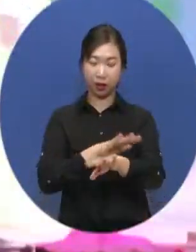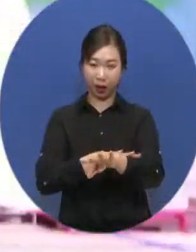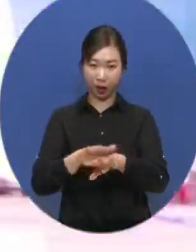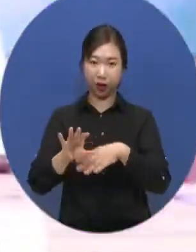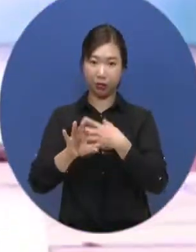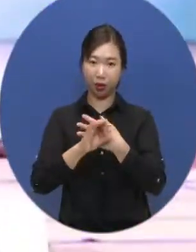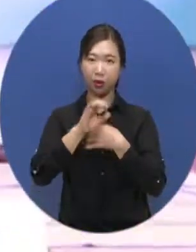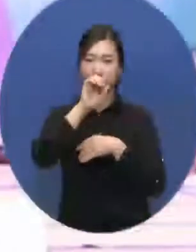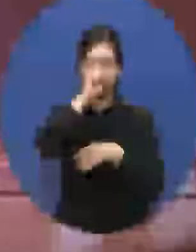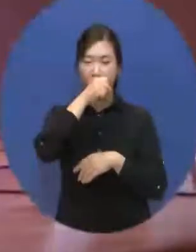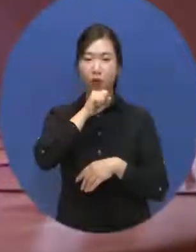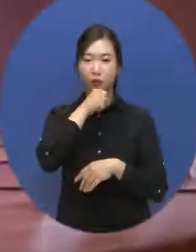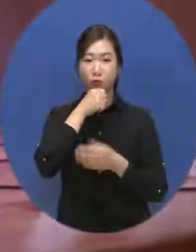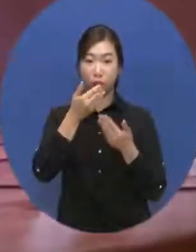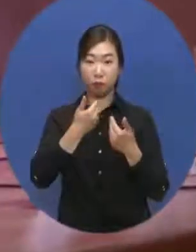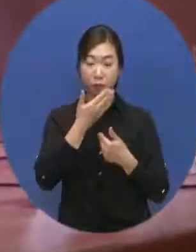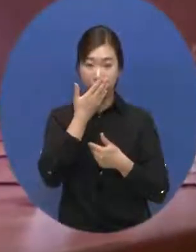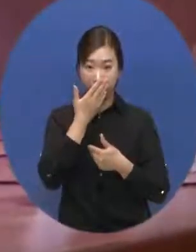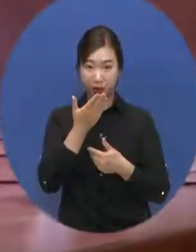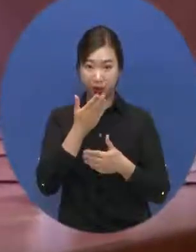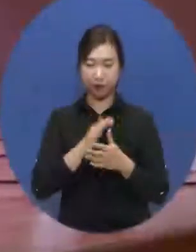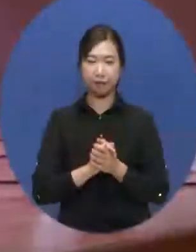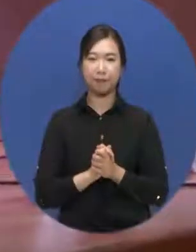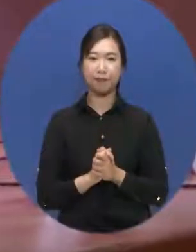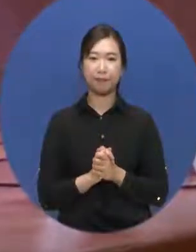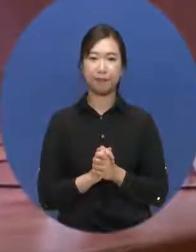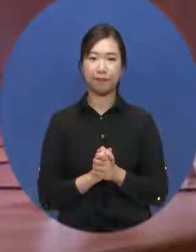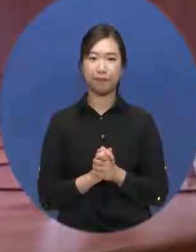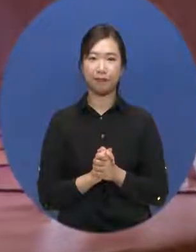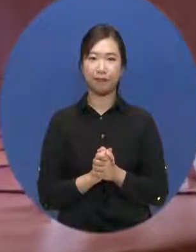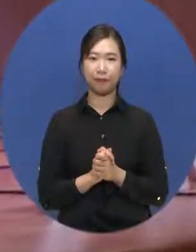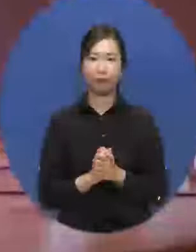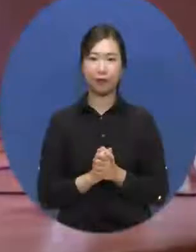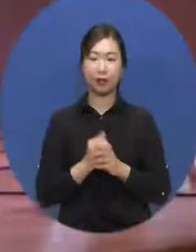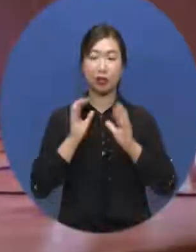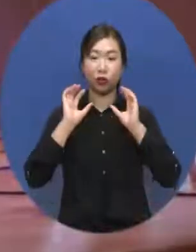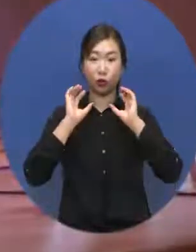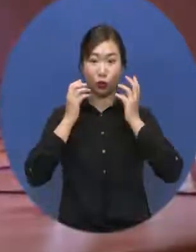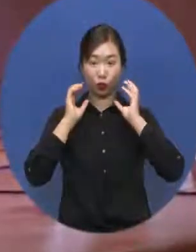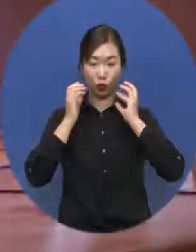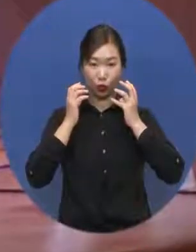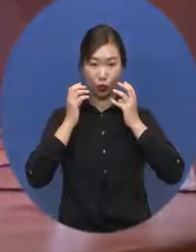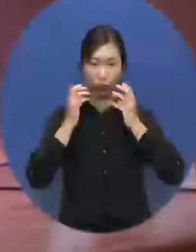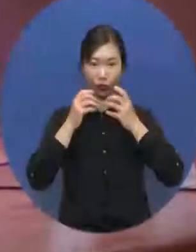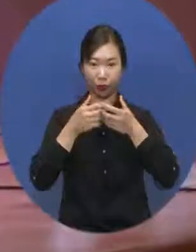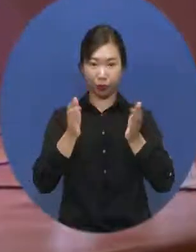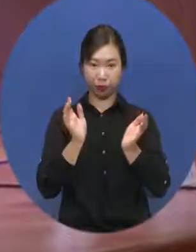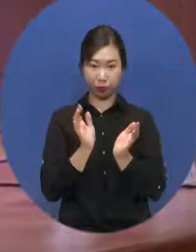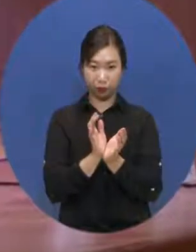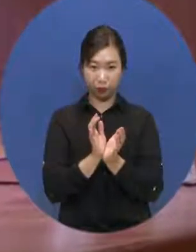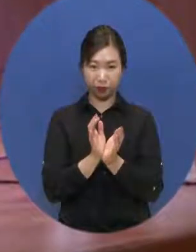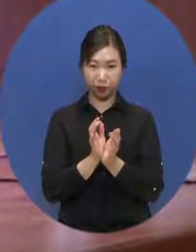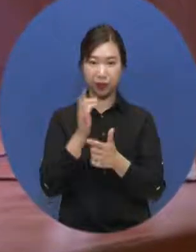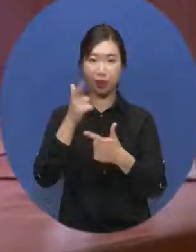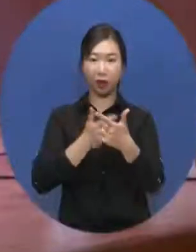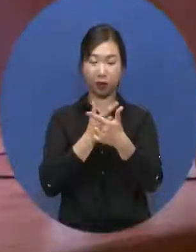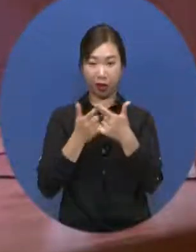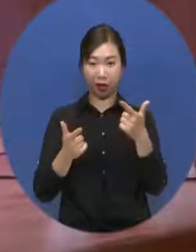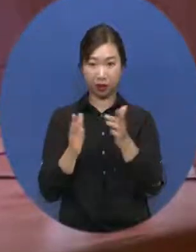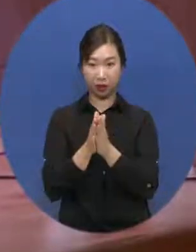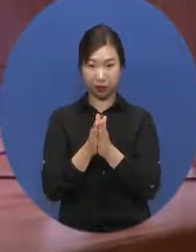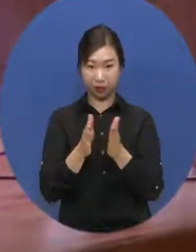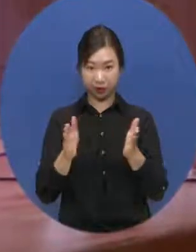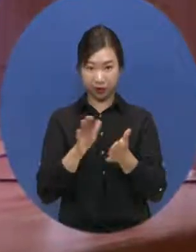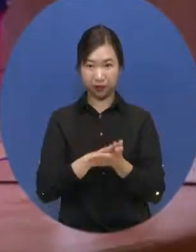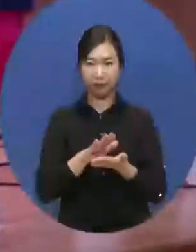점수가 나올 거예요. 곧이어 유치부 참가자들의 다도 경연대회가 시작되었습니다.